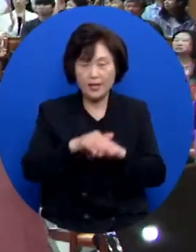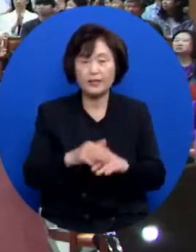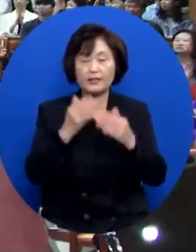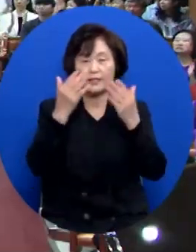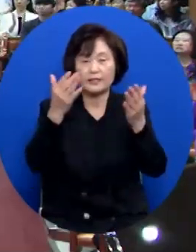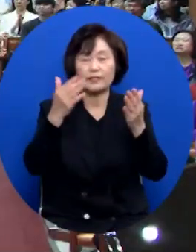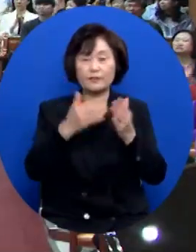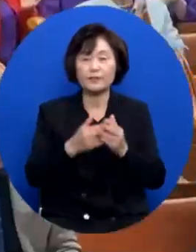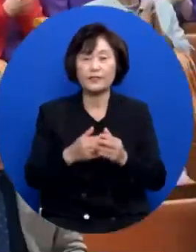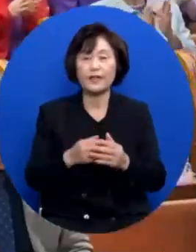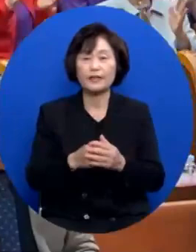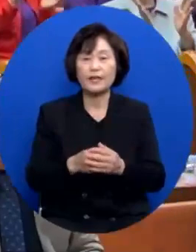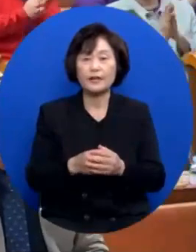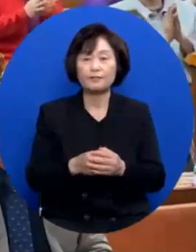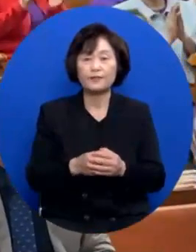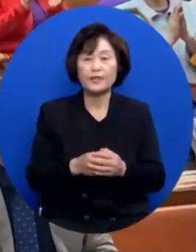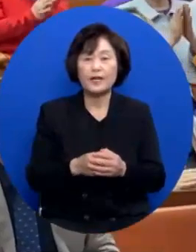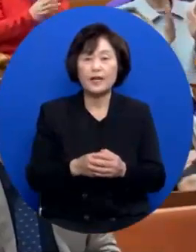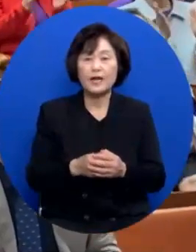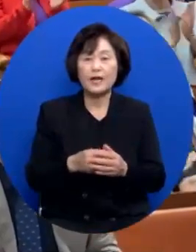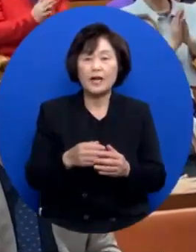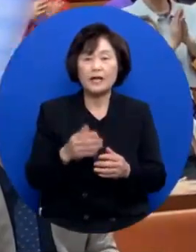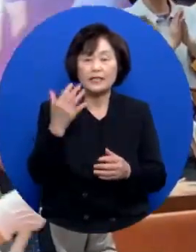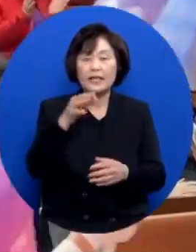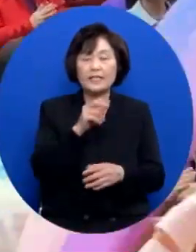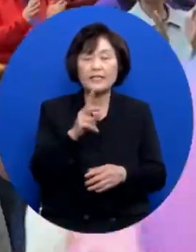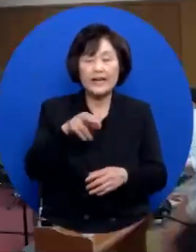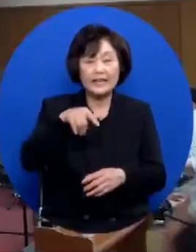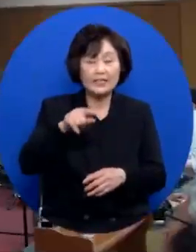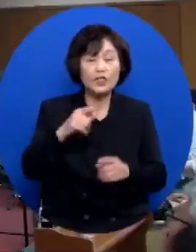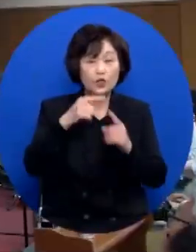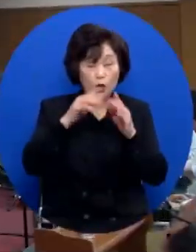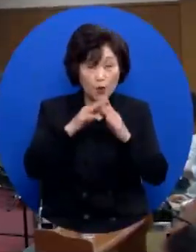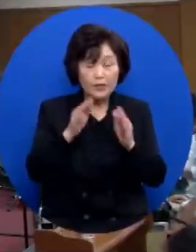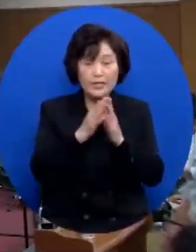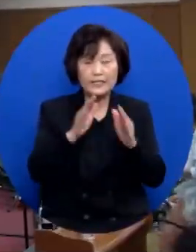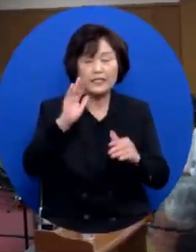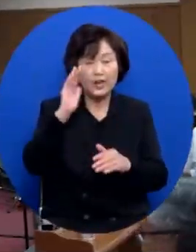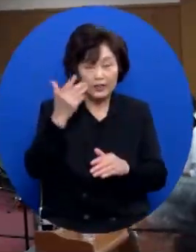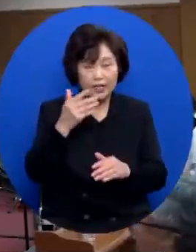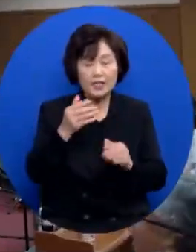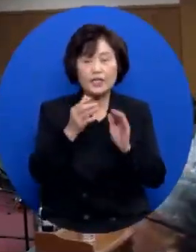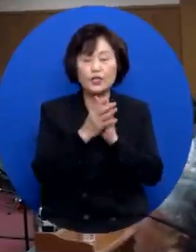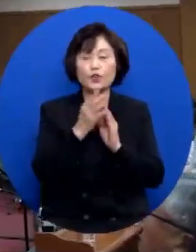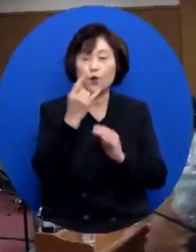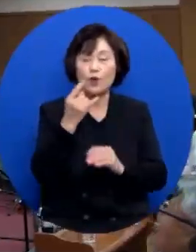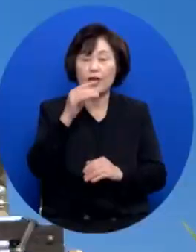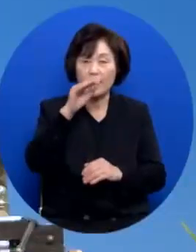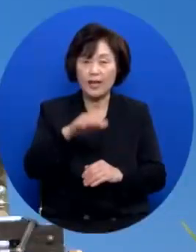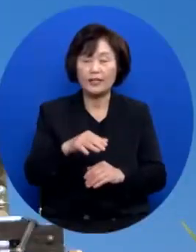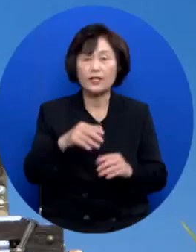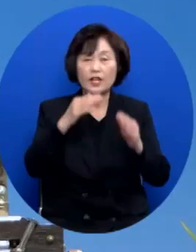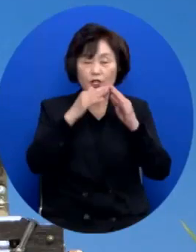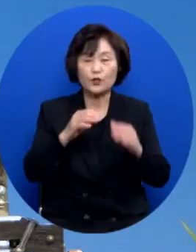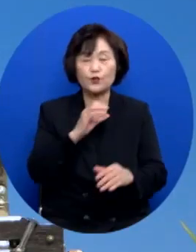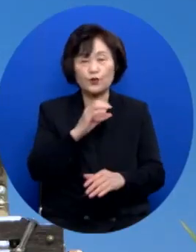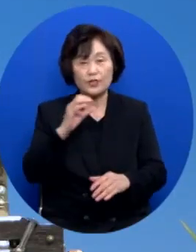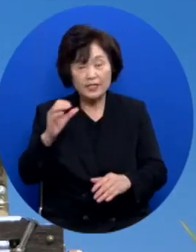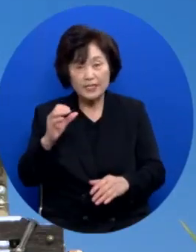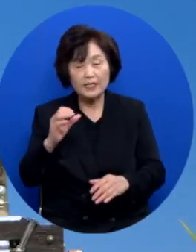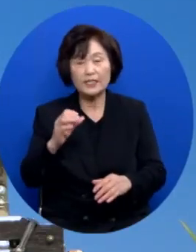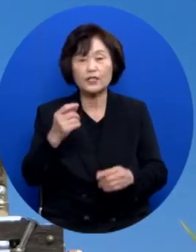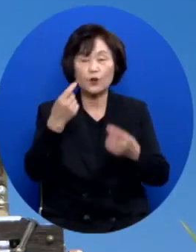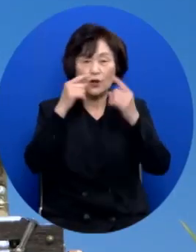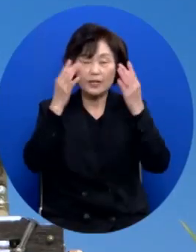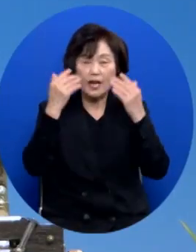지난 16일 전주 양정교회에서 열린 말씀 부흥회에는 전주전북 마마클럽 회원들과 전주 CCC,